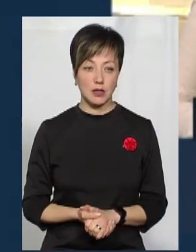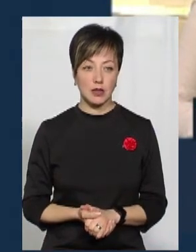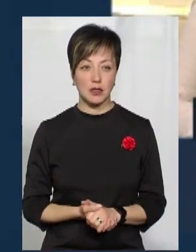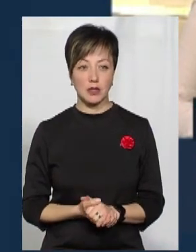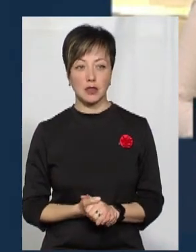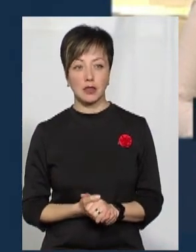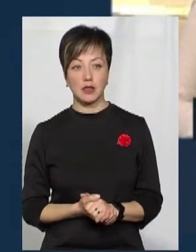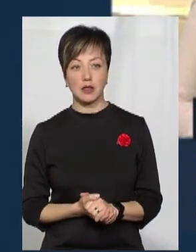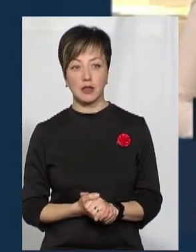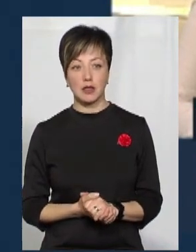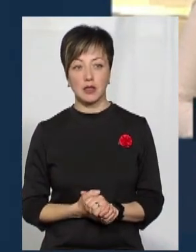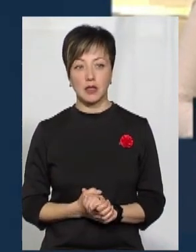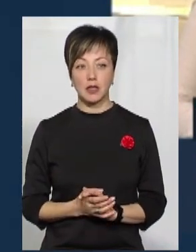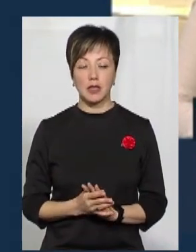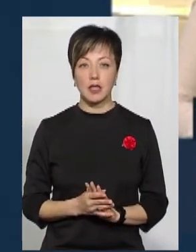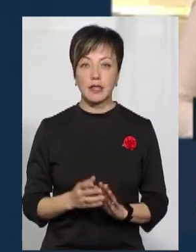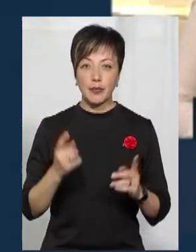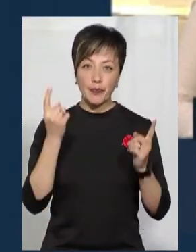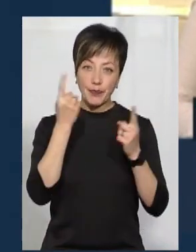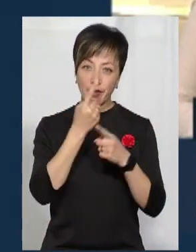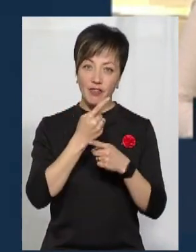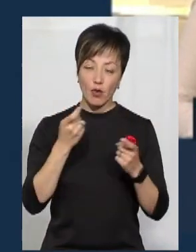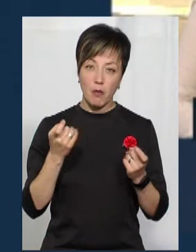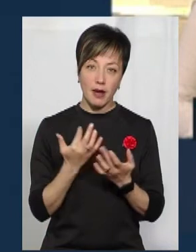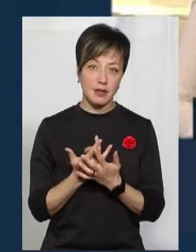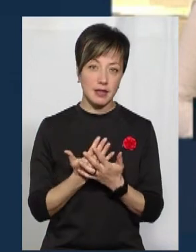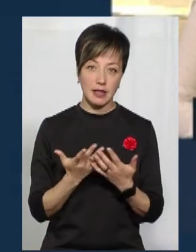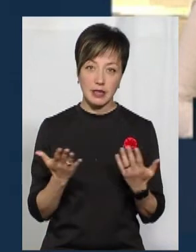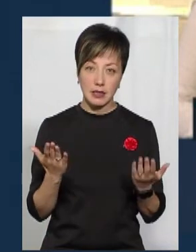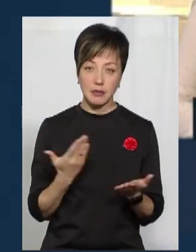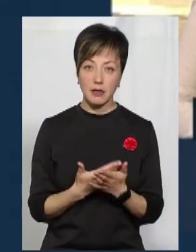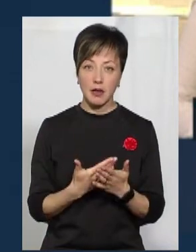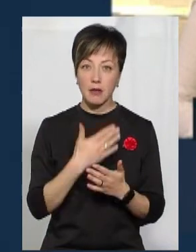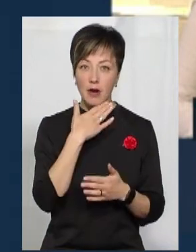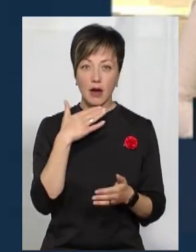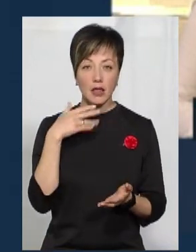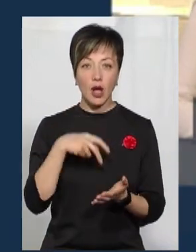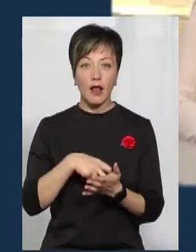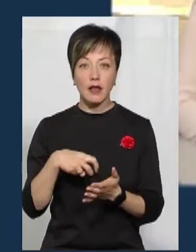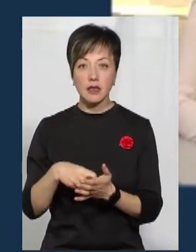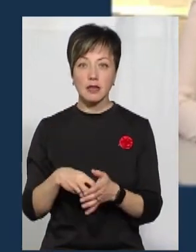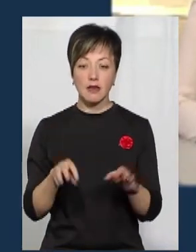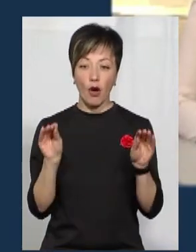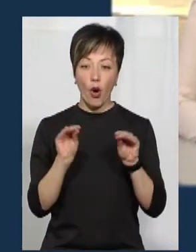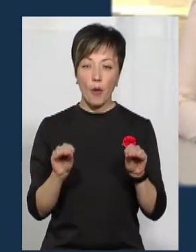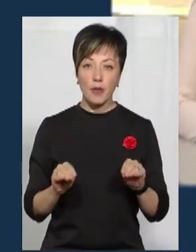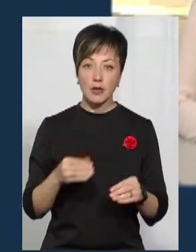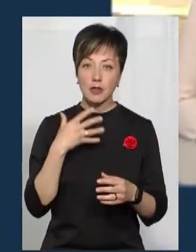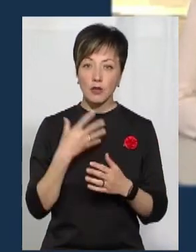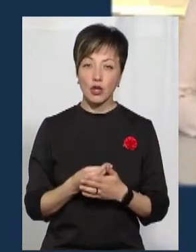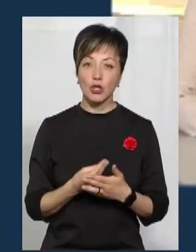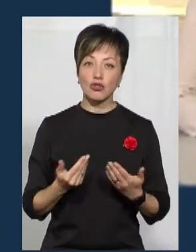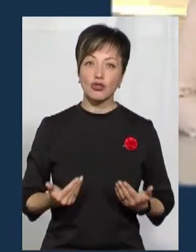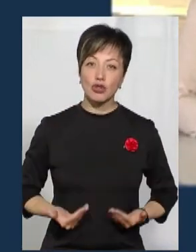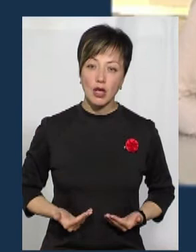Інформація доволі різна. До прикладу, є багато листів остарбайтерів, де вони описують своє життя і